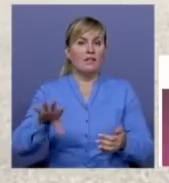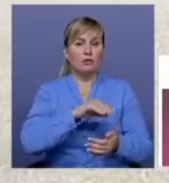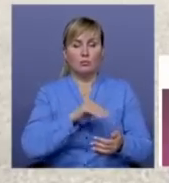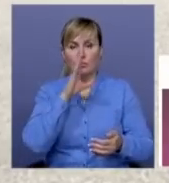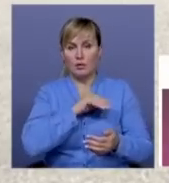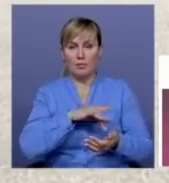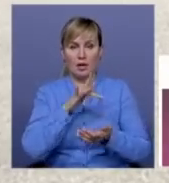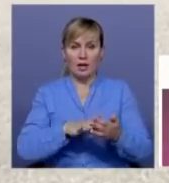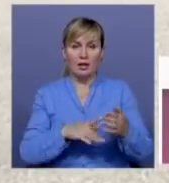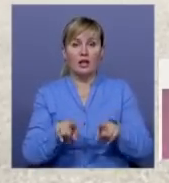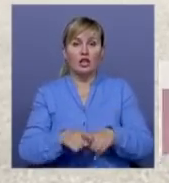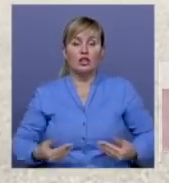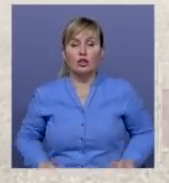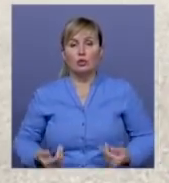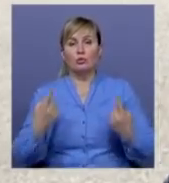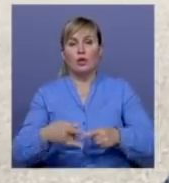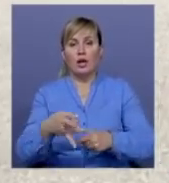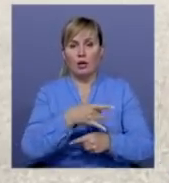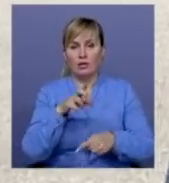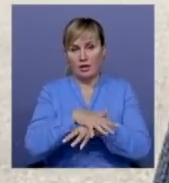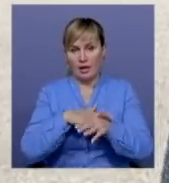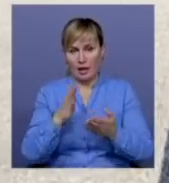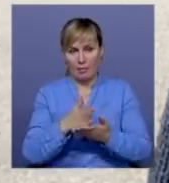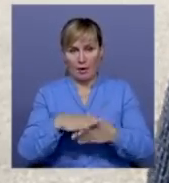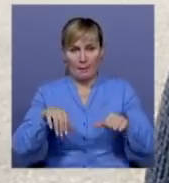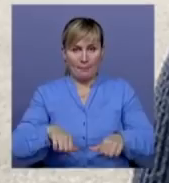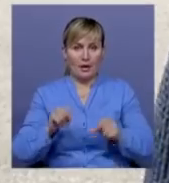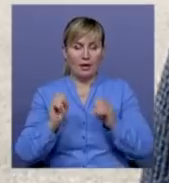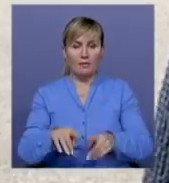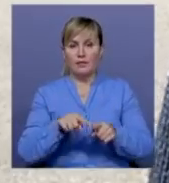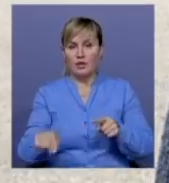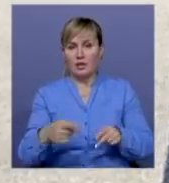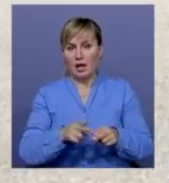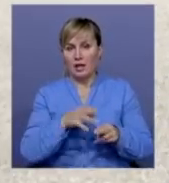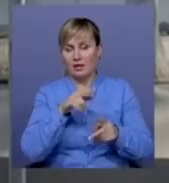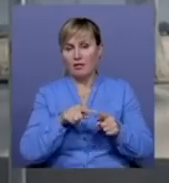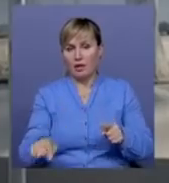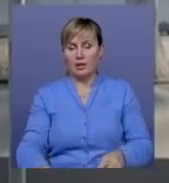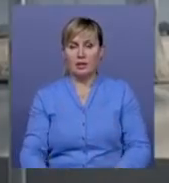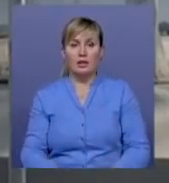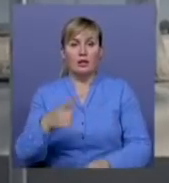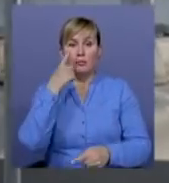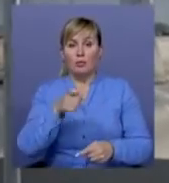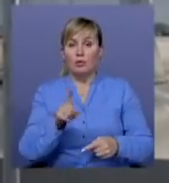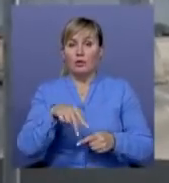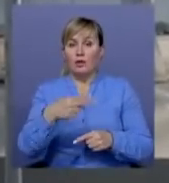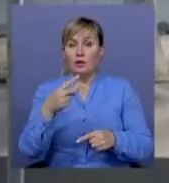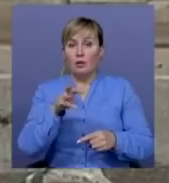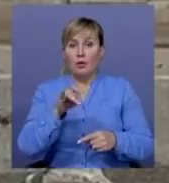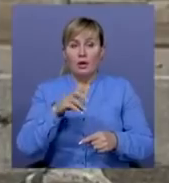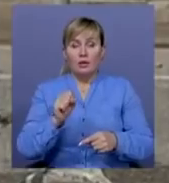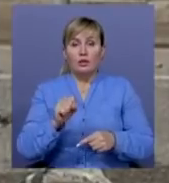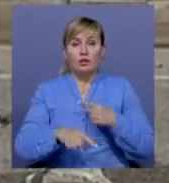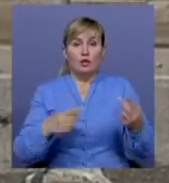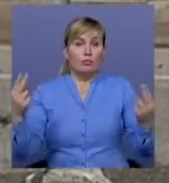вернуться в мегаполис. Также жители других регионов страны имеют право покинуть город в течение этого периода. Напоминаем, что с 22 марта